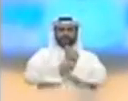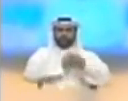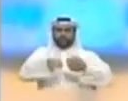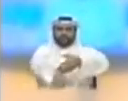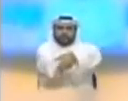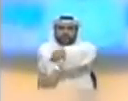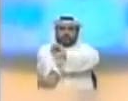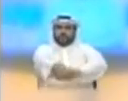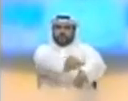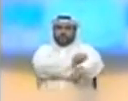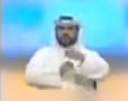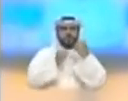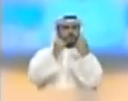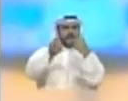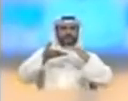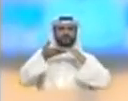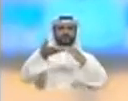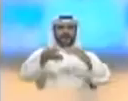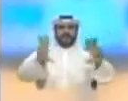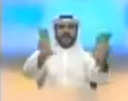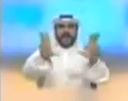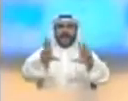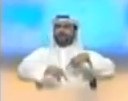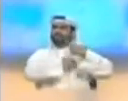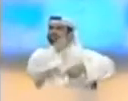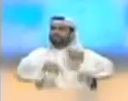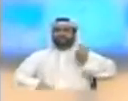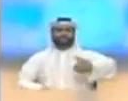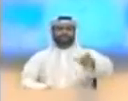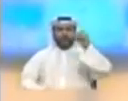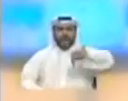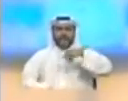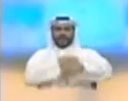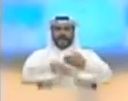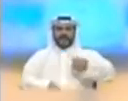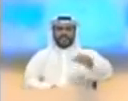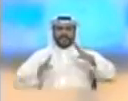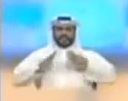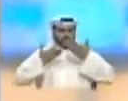مما يسهم في خدمة الإعلام الكويتي لمواكبة هذه المناسبات.